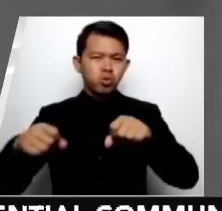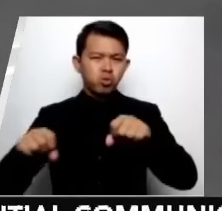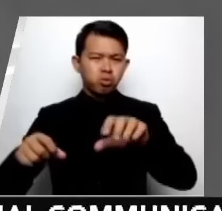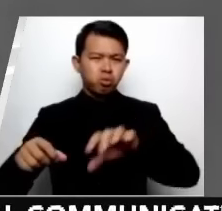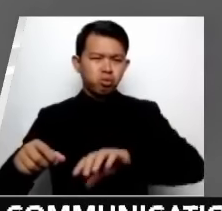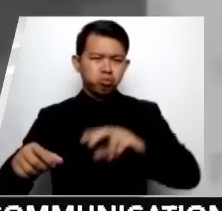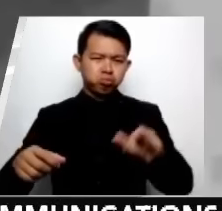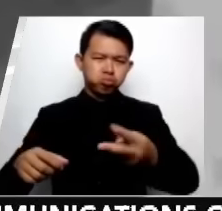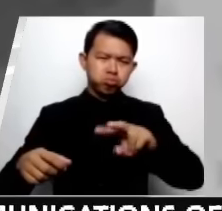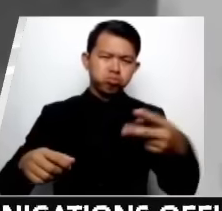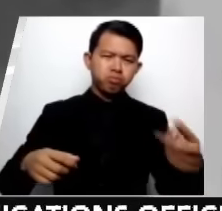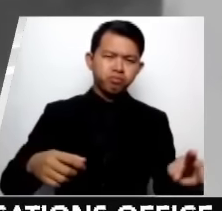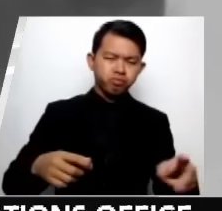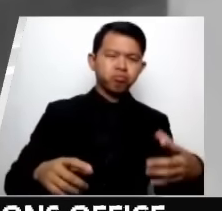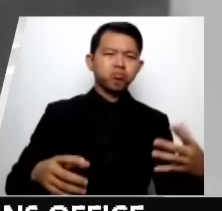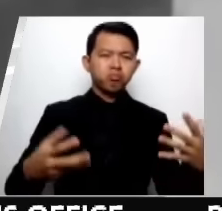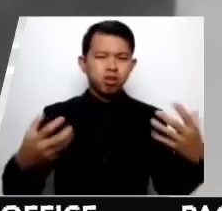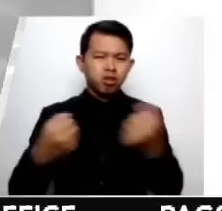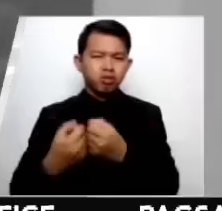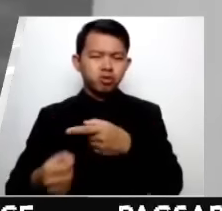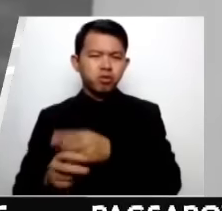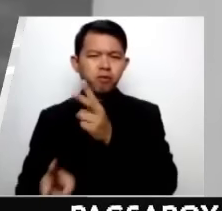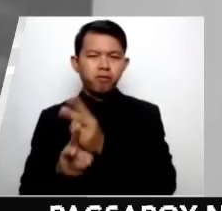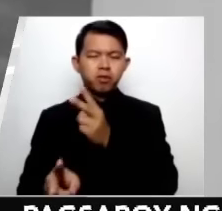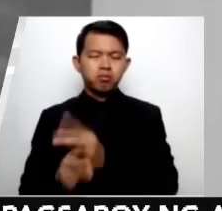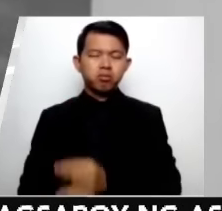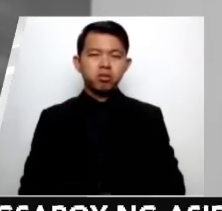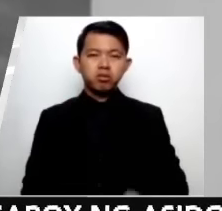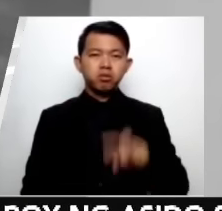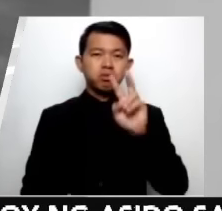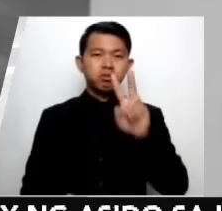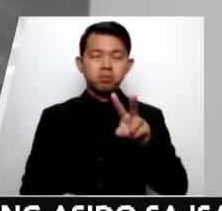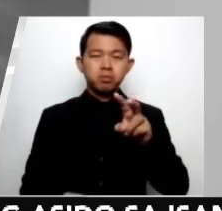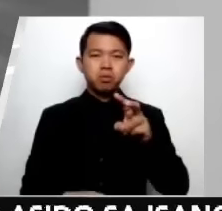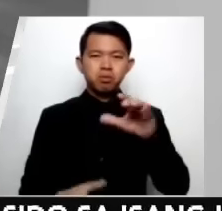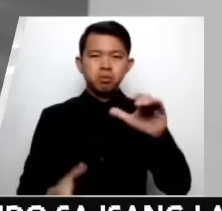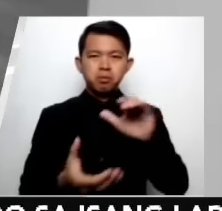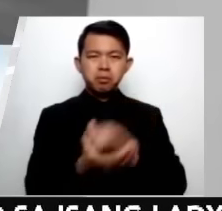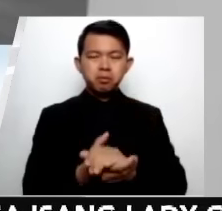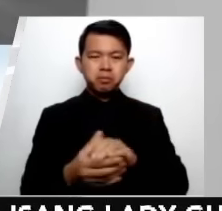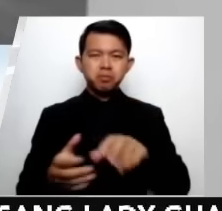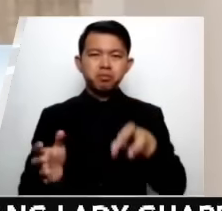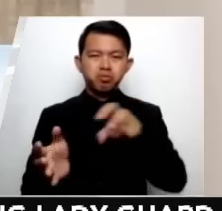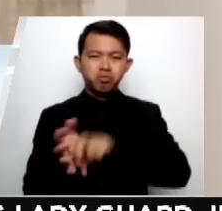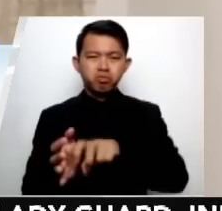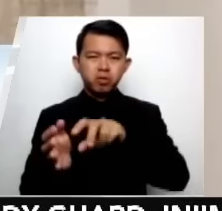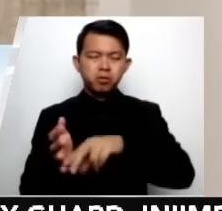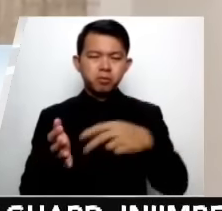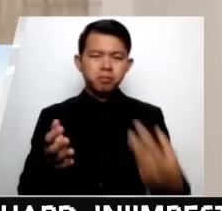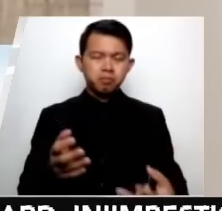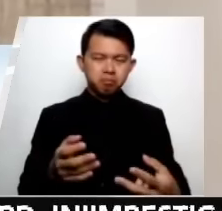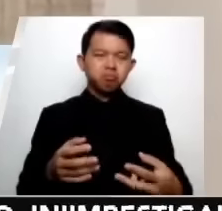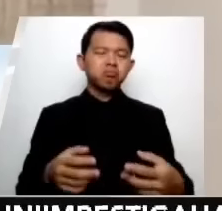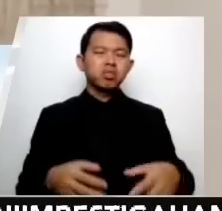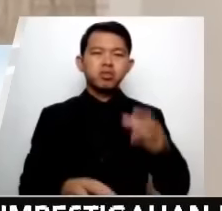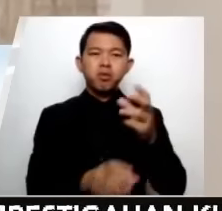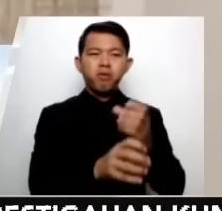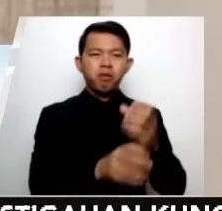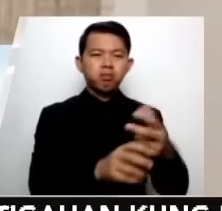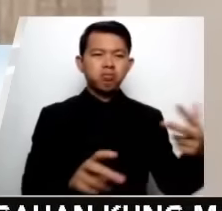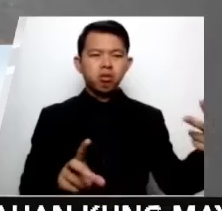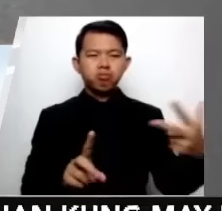delivery van. Nalaglag ang mag-asawang pasahero ng tricycle at nasagasaan ng van. Patay ang babae habang kritikal ang kanyang